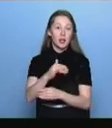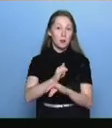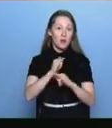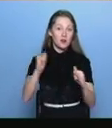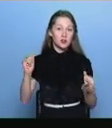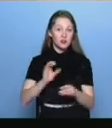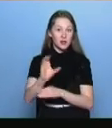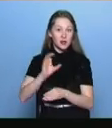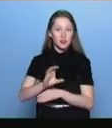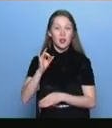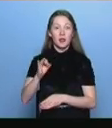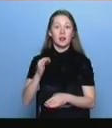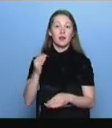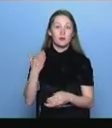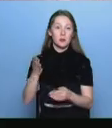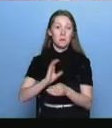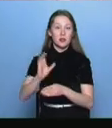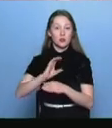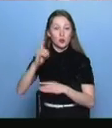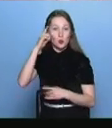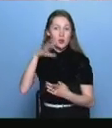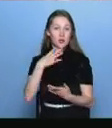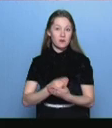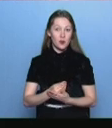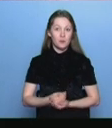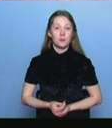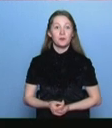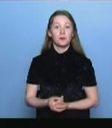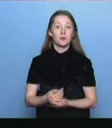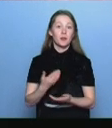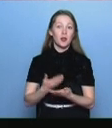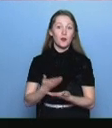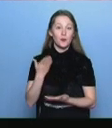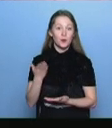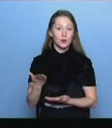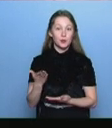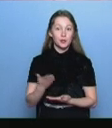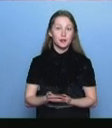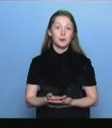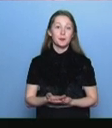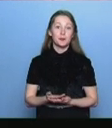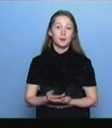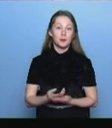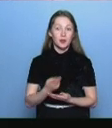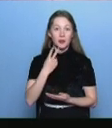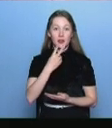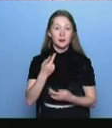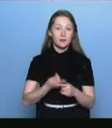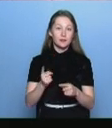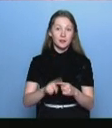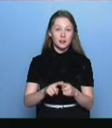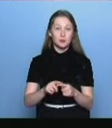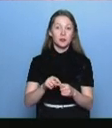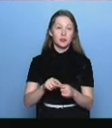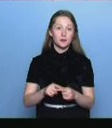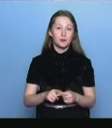уже думают о собственном производстве. Пока не хватает еще опыта. Попытки были, предпринимались, но,